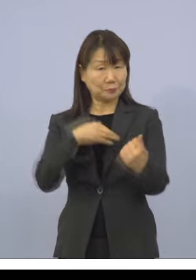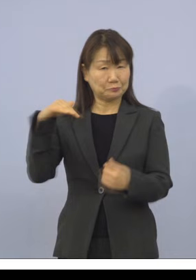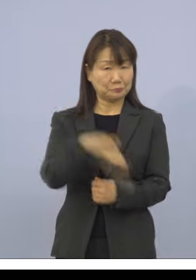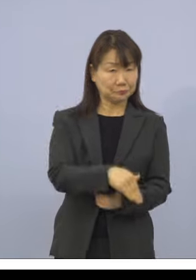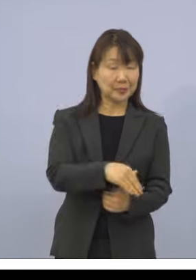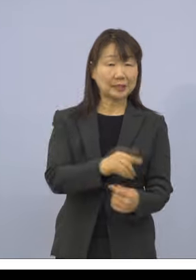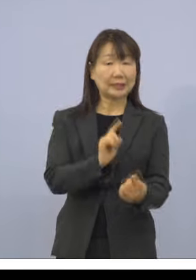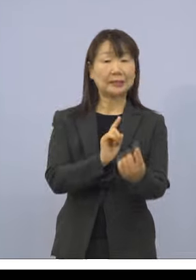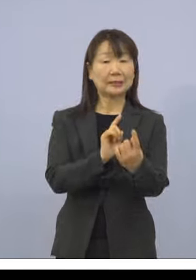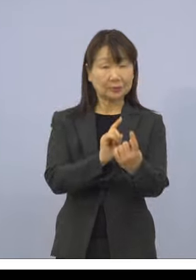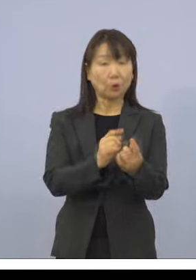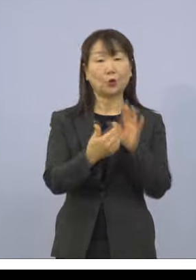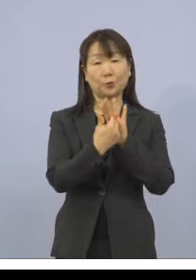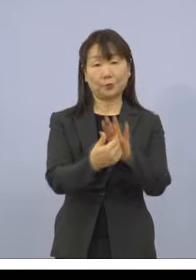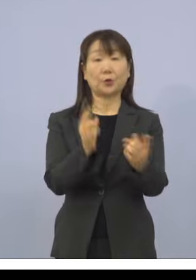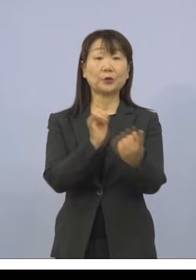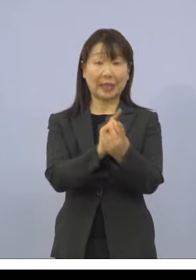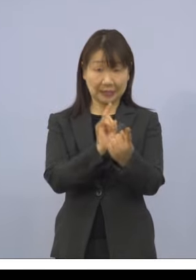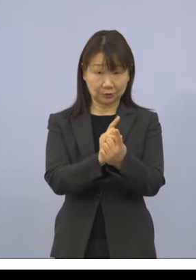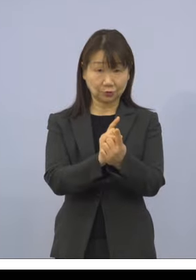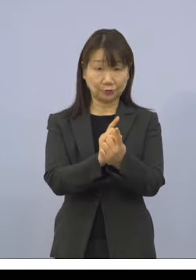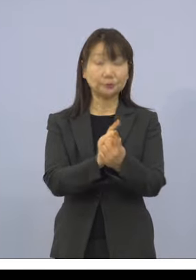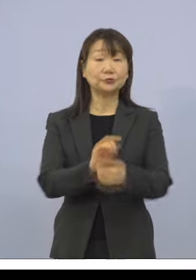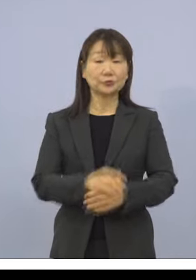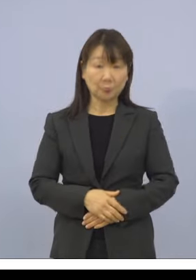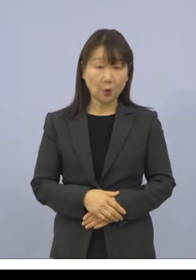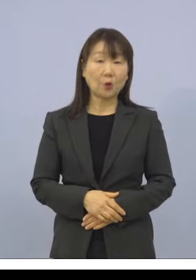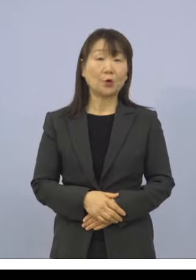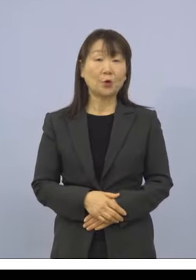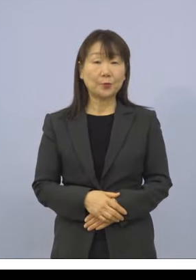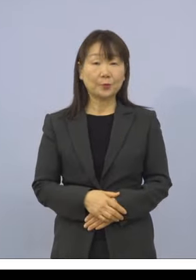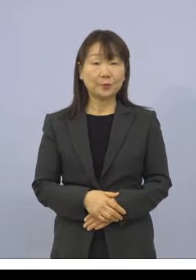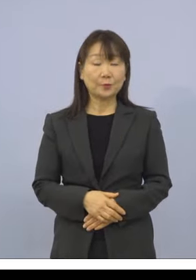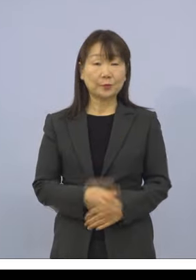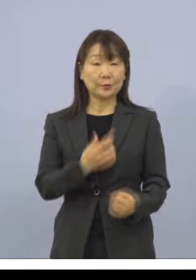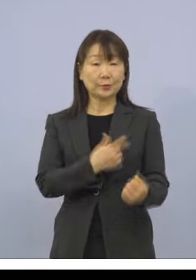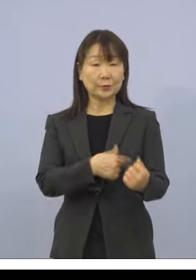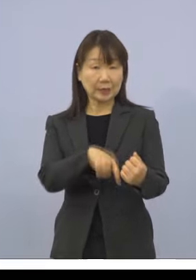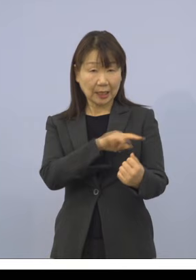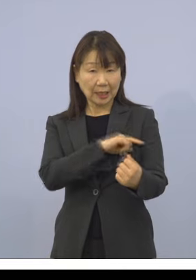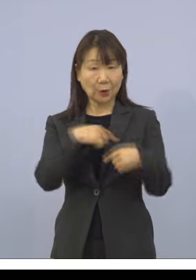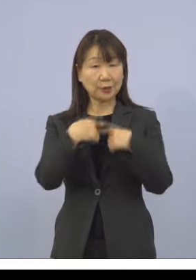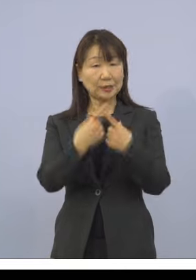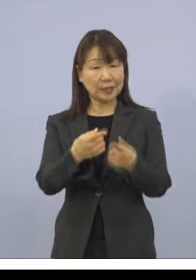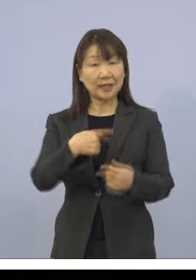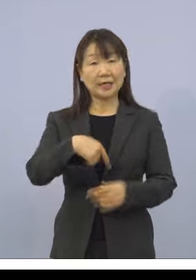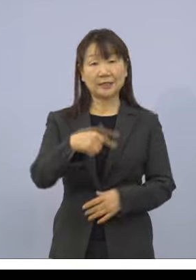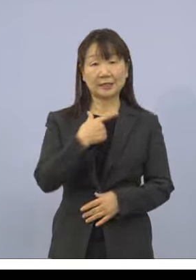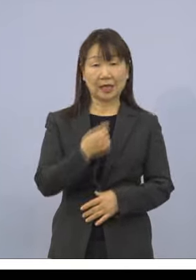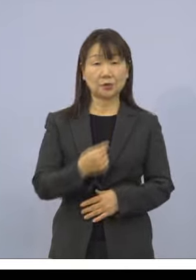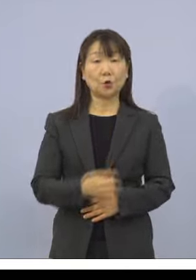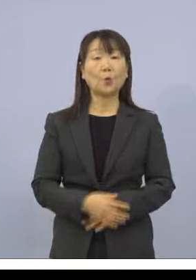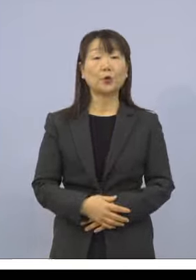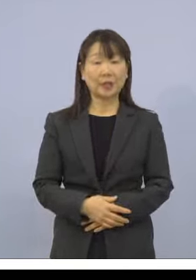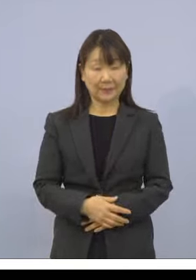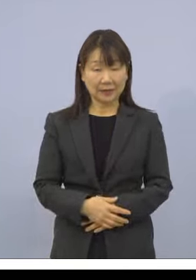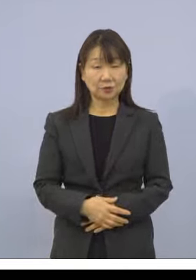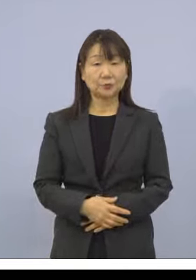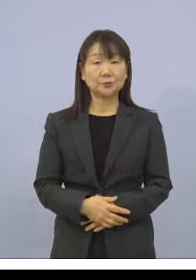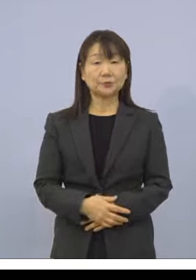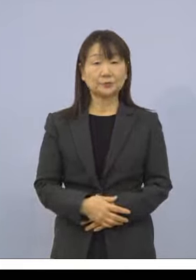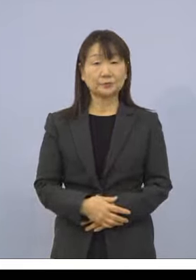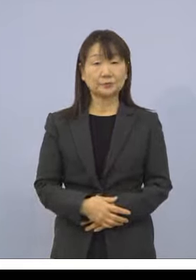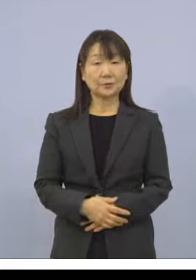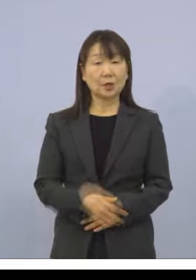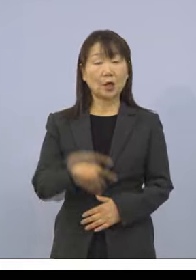健康対策、こういったものにも力を入れていきたいとこのように思っております。まあ、